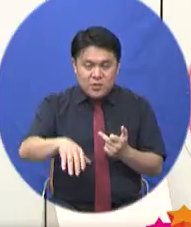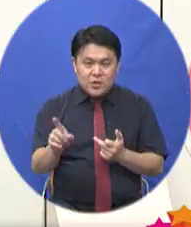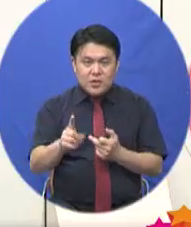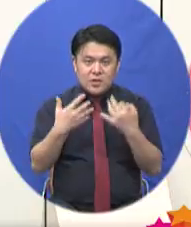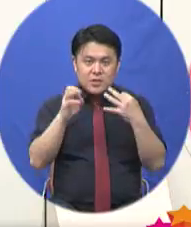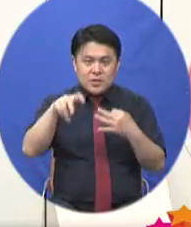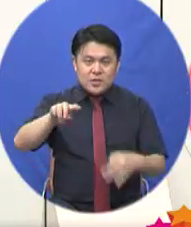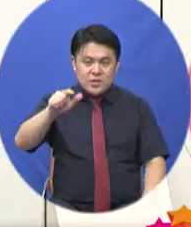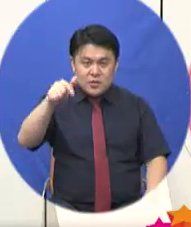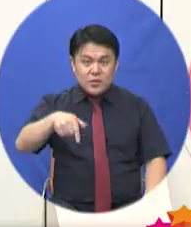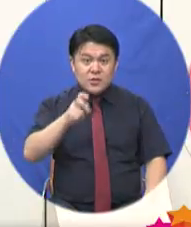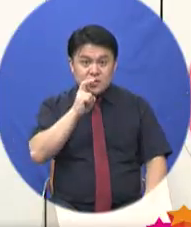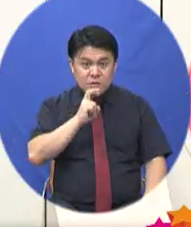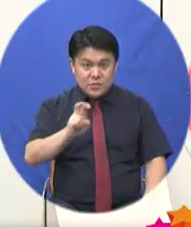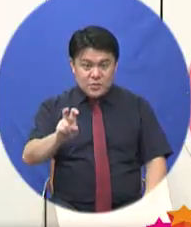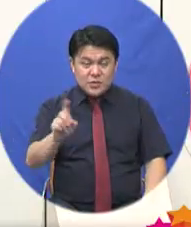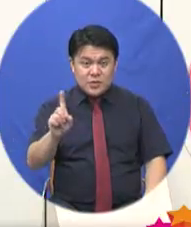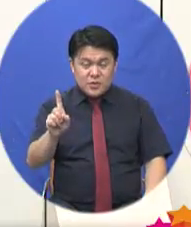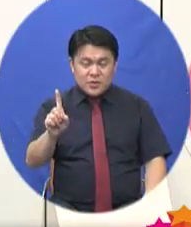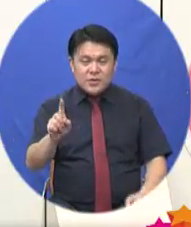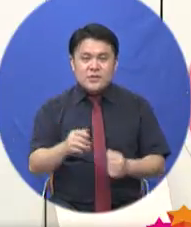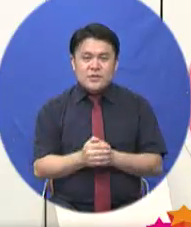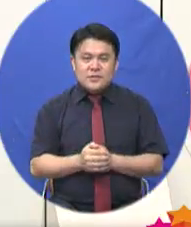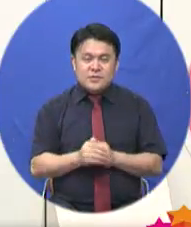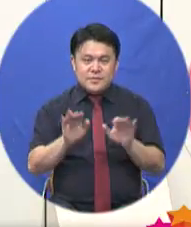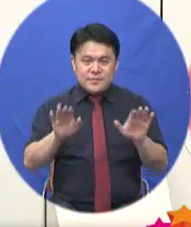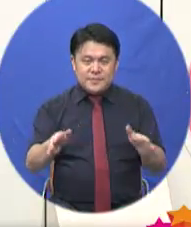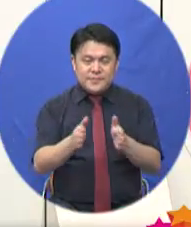제주도에서 김순옥님이 부릅니다.